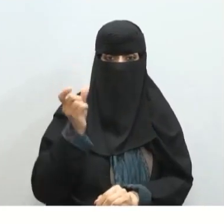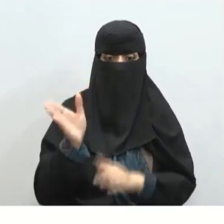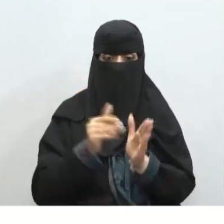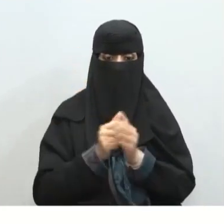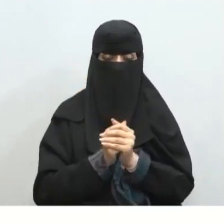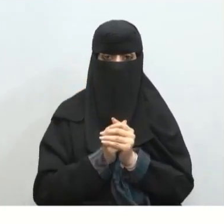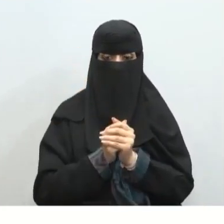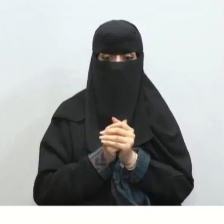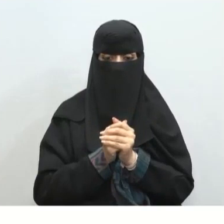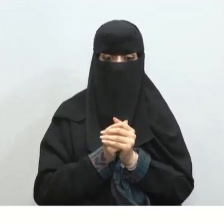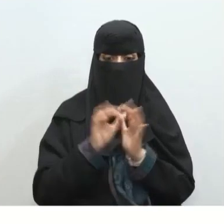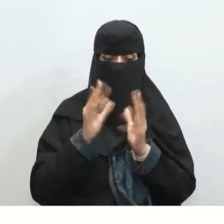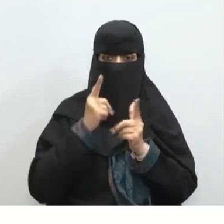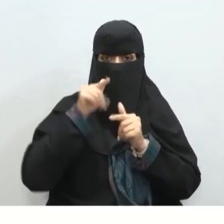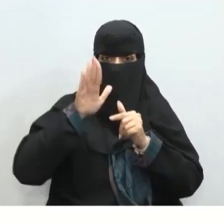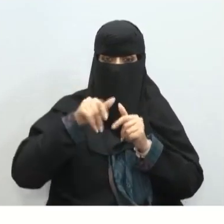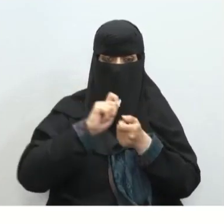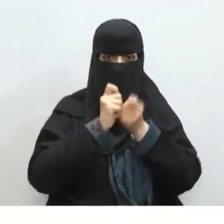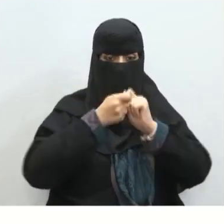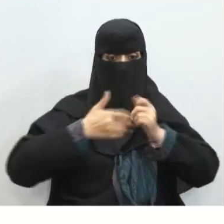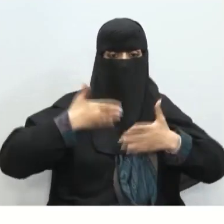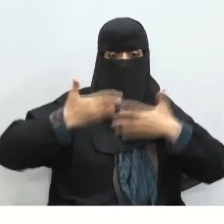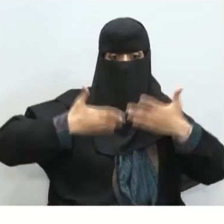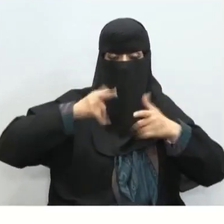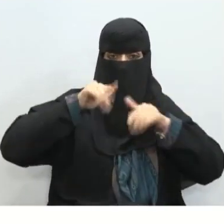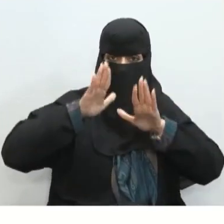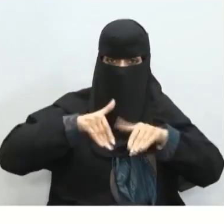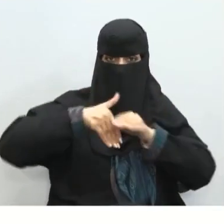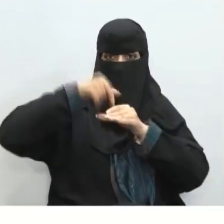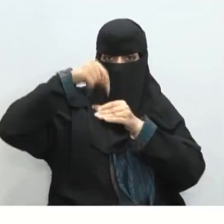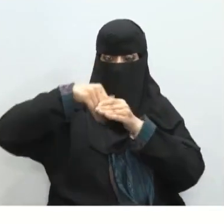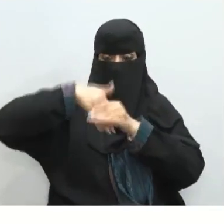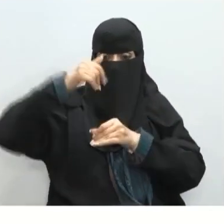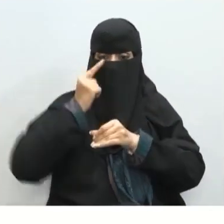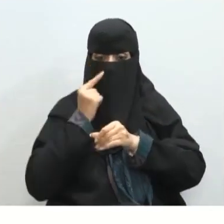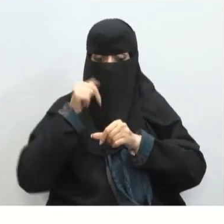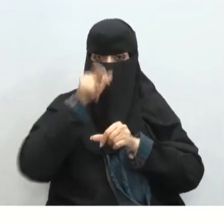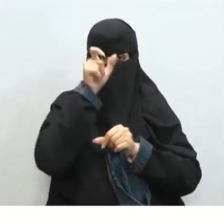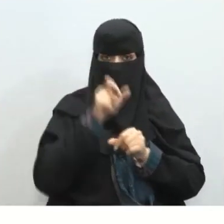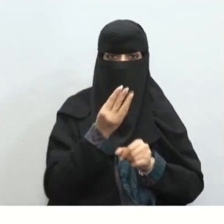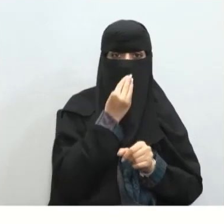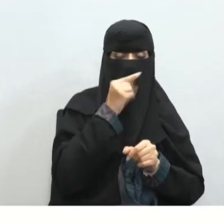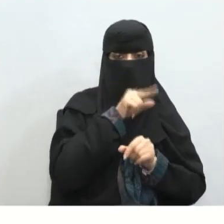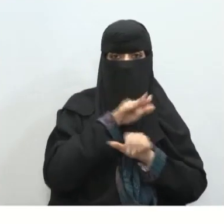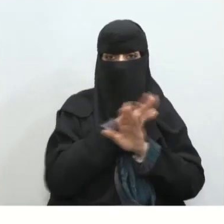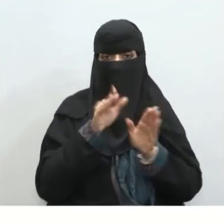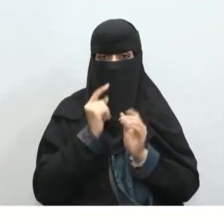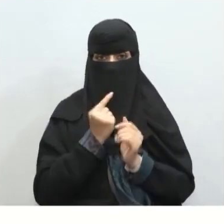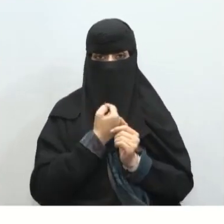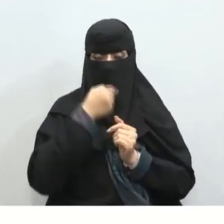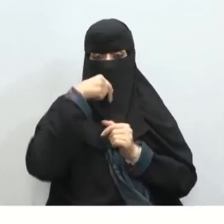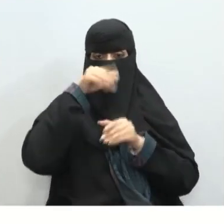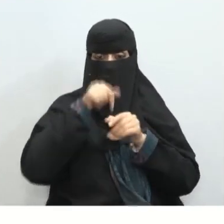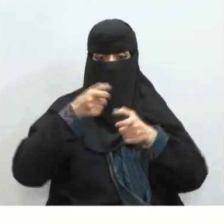الكربون اي تحولات الطاقه الاتيه يحدث المخلوقات الحيه الذاتيه تتغذي فقط من الطاقه